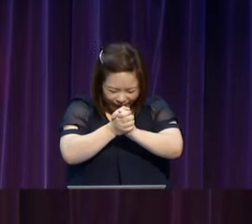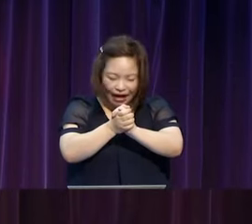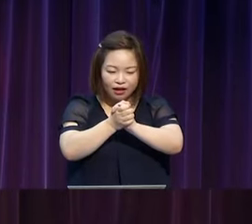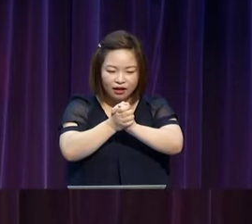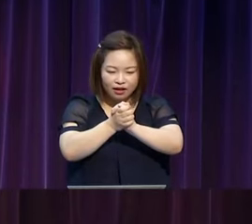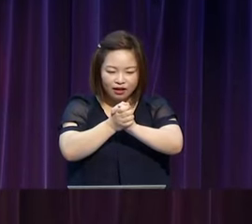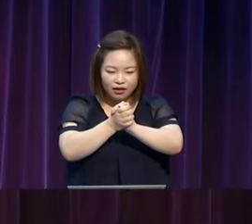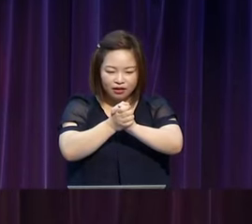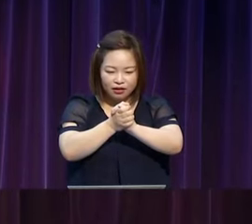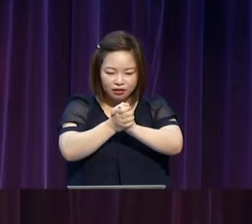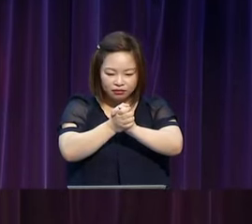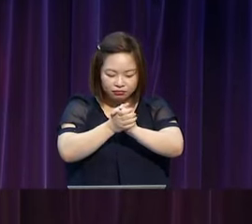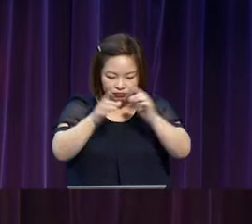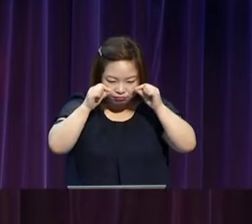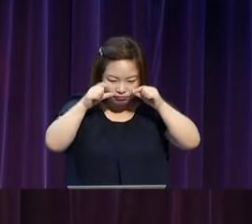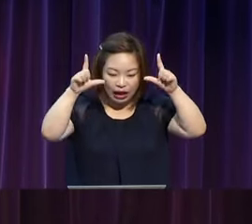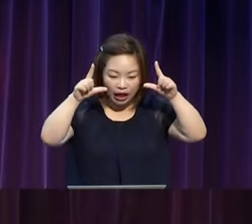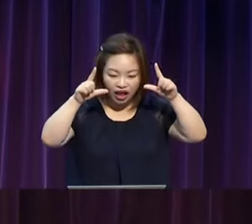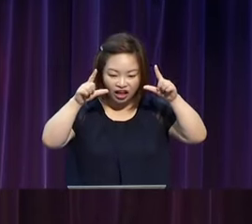식판이 없어졌어.